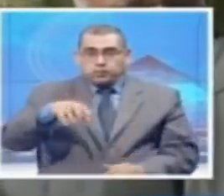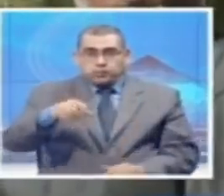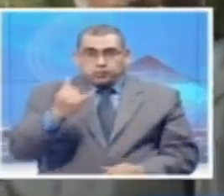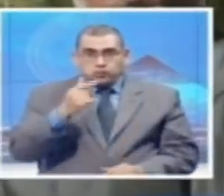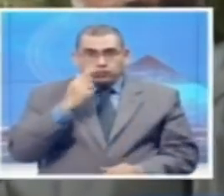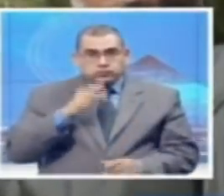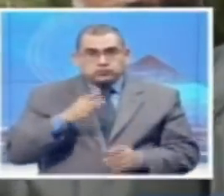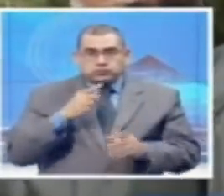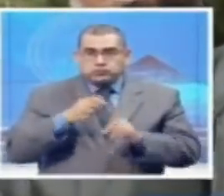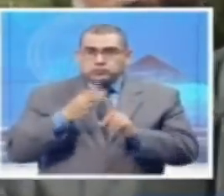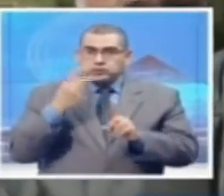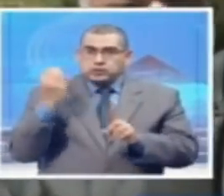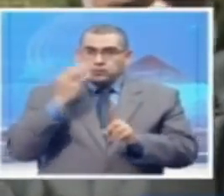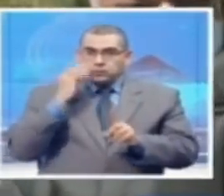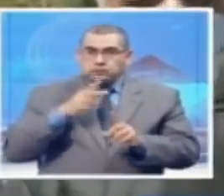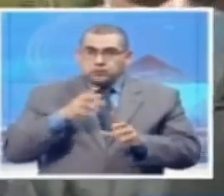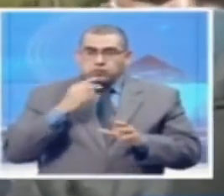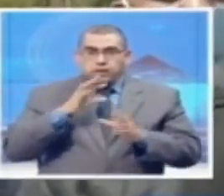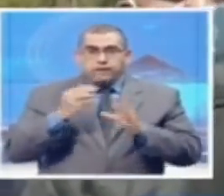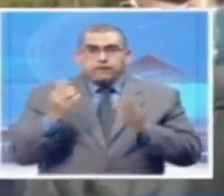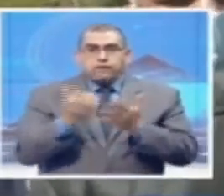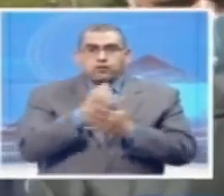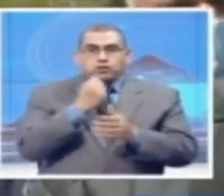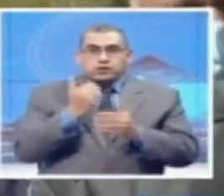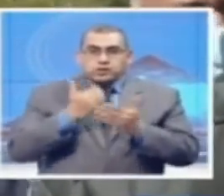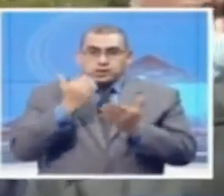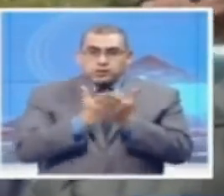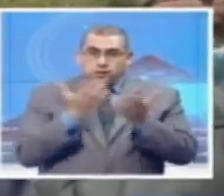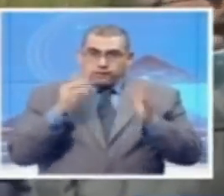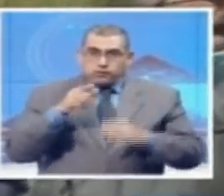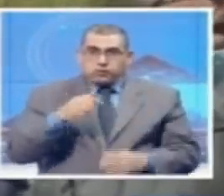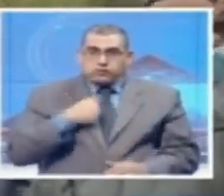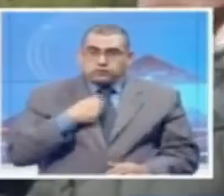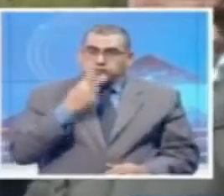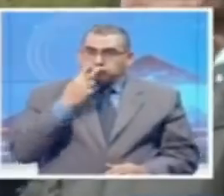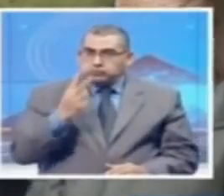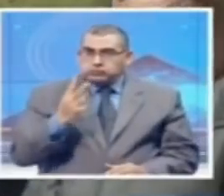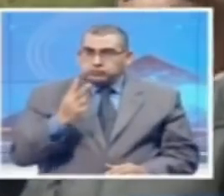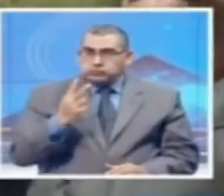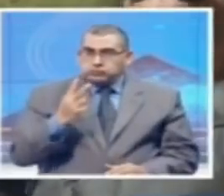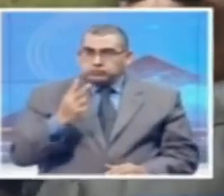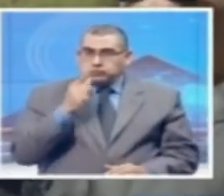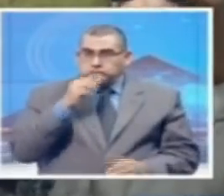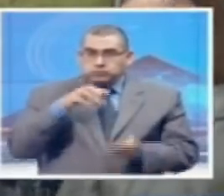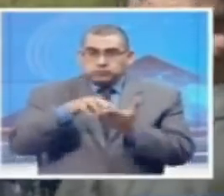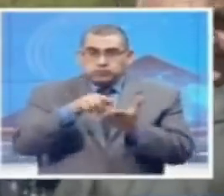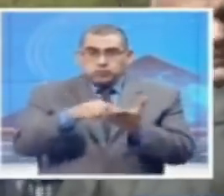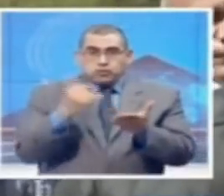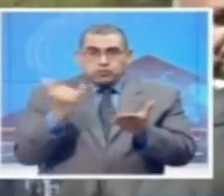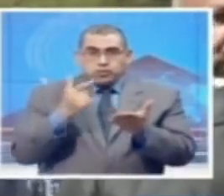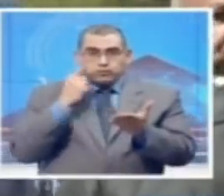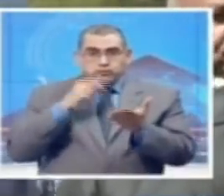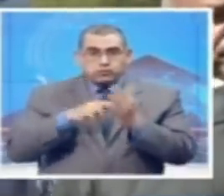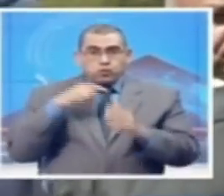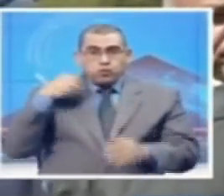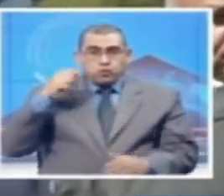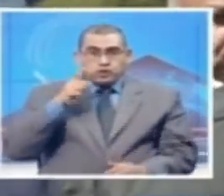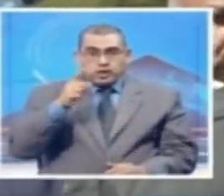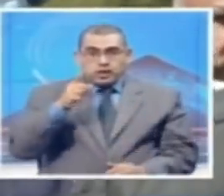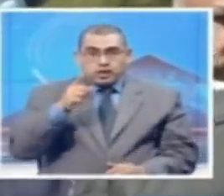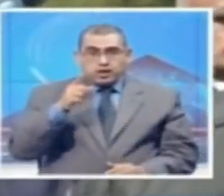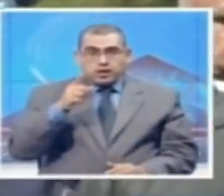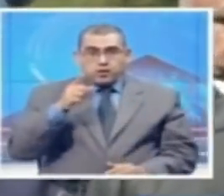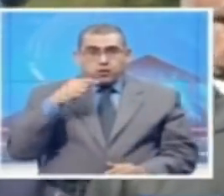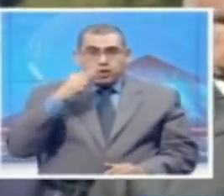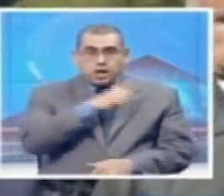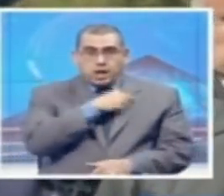سياحي يمتلك الكثير من الفرص الاستثماريه، واحنا زي ما بنقول هذا جهد نتمنى من سياده الوزيره، ويمكن حتى